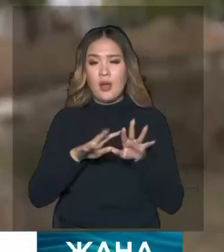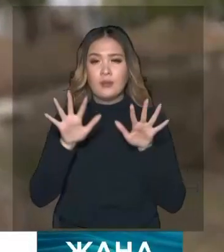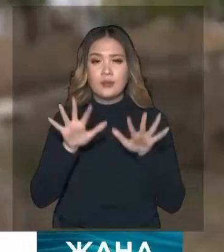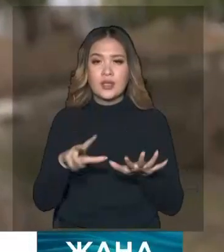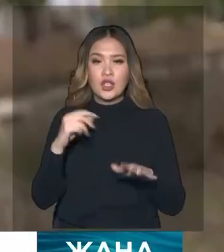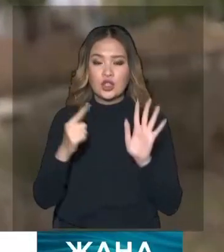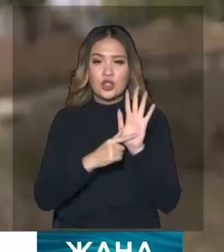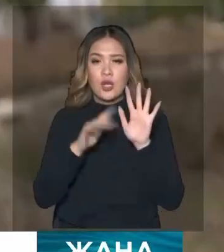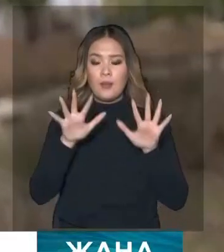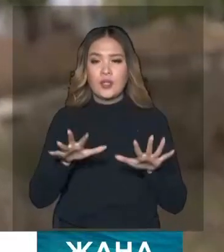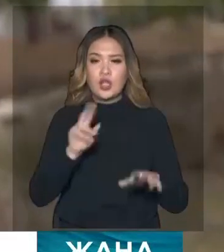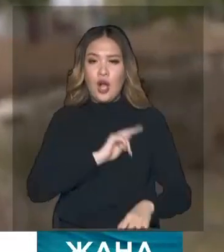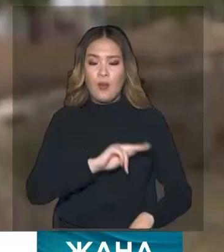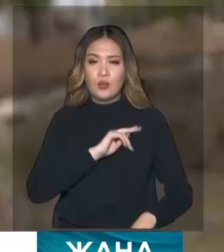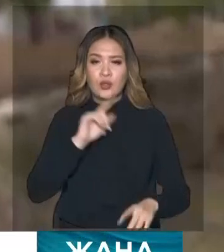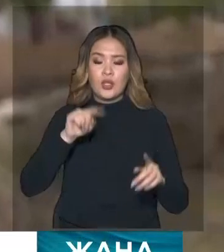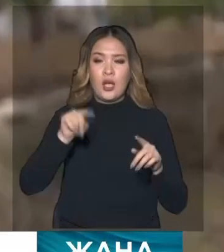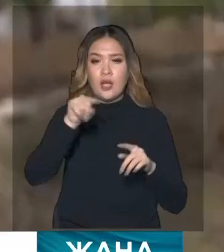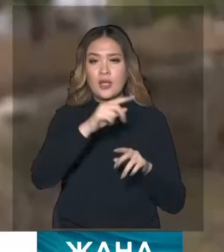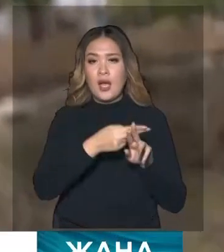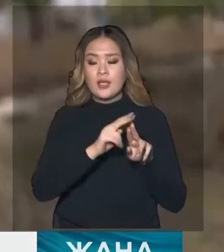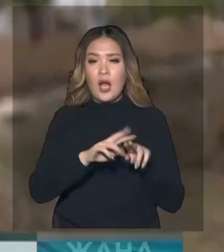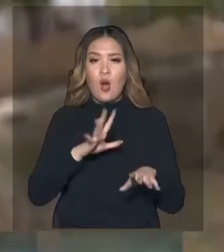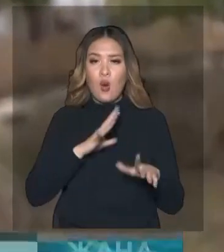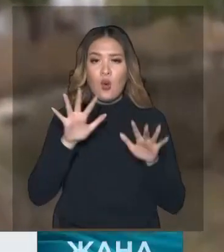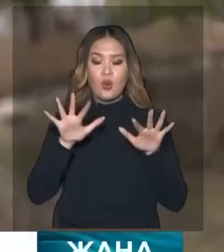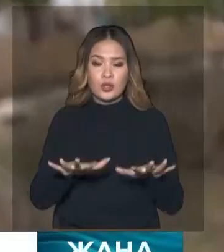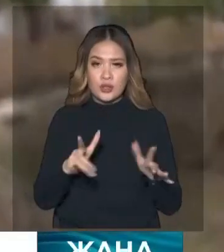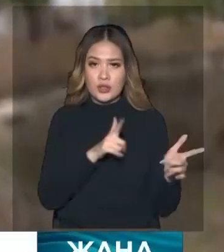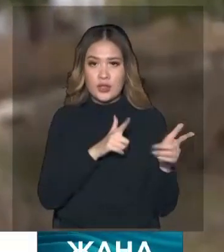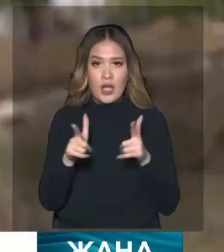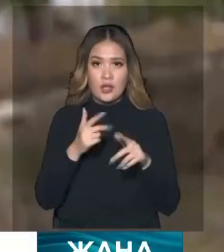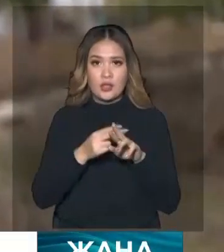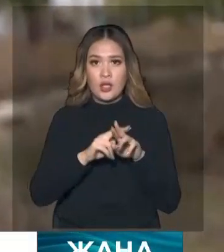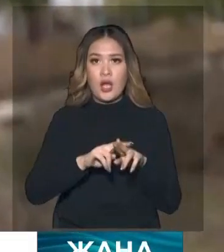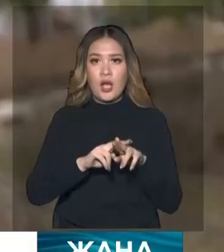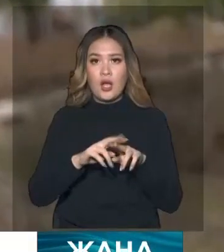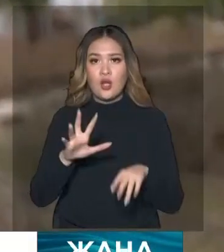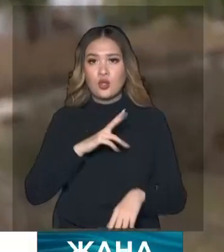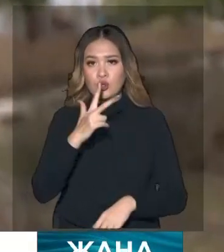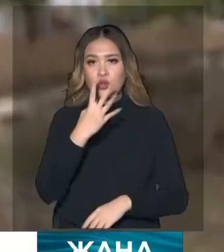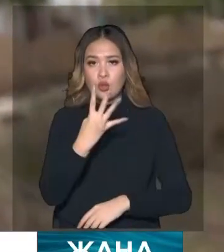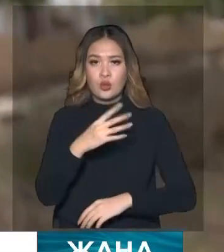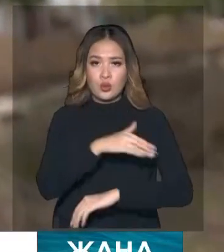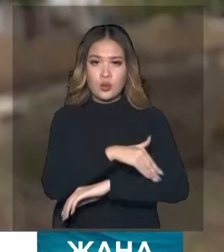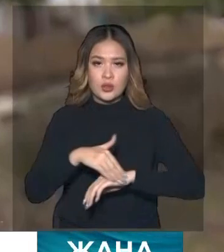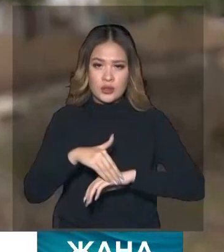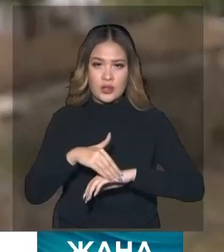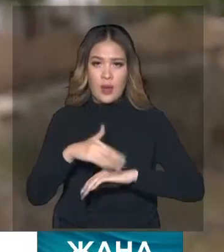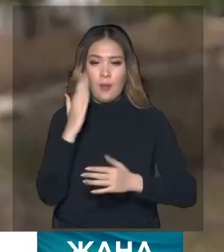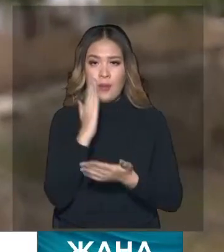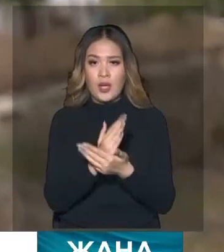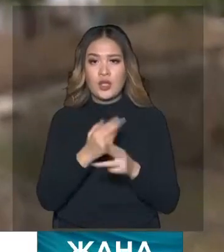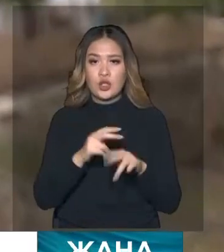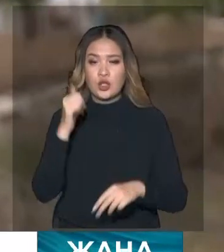атыр. Ар жакта резервуар башына баары орно дайын туруп, энди Кудай каласа бизде казыр 3-4 көчө калды. Кудай каласа осы